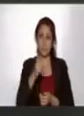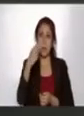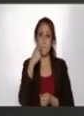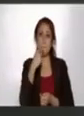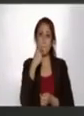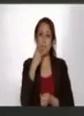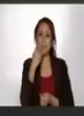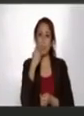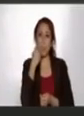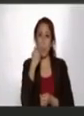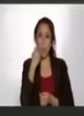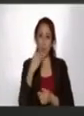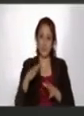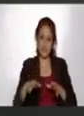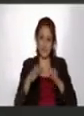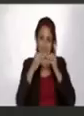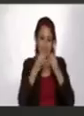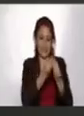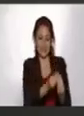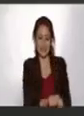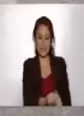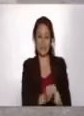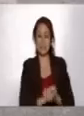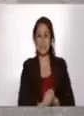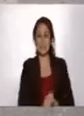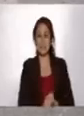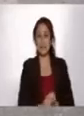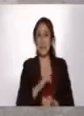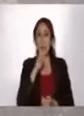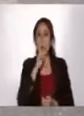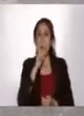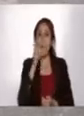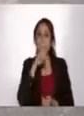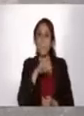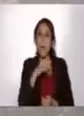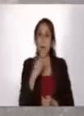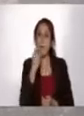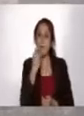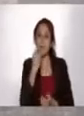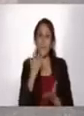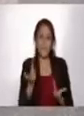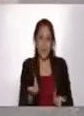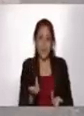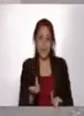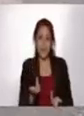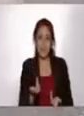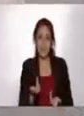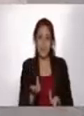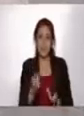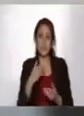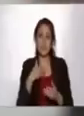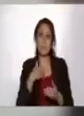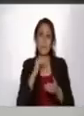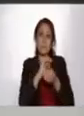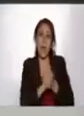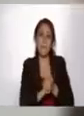بسكوت عانتهم في الكيس، ستها أمها بتقول لها أنت وديت البسكوت فين يا حبيبي؟ قالت لها ده أنا عينته عشان أكل أنا